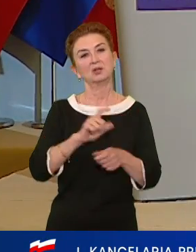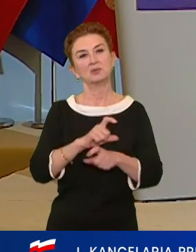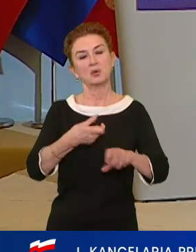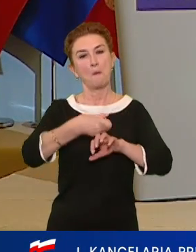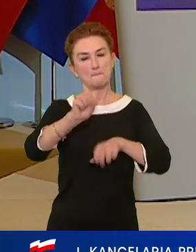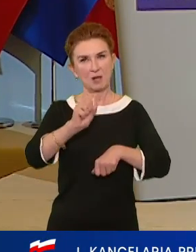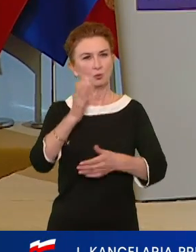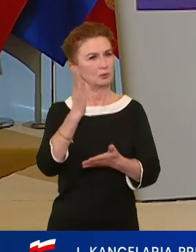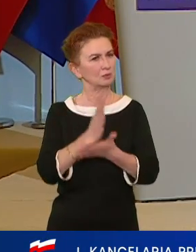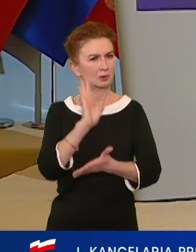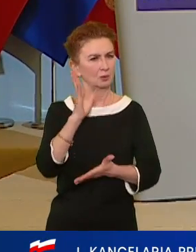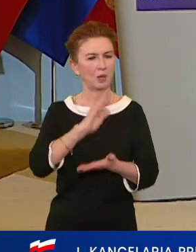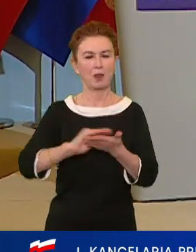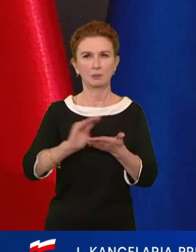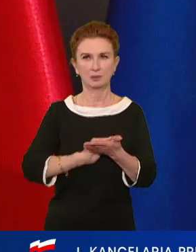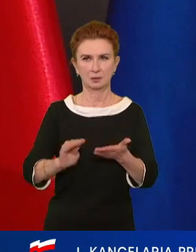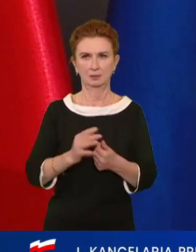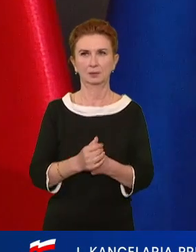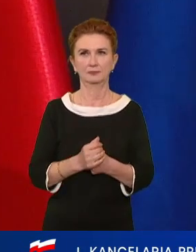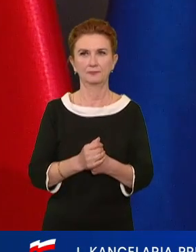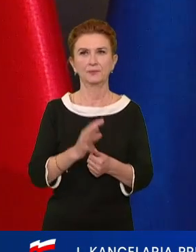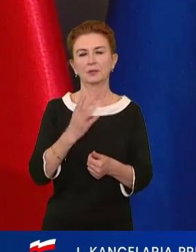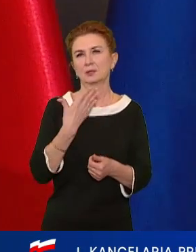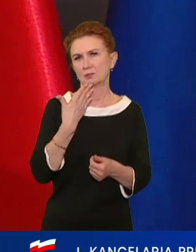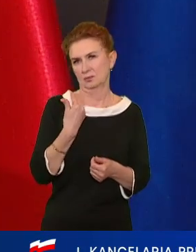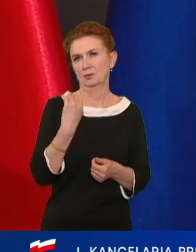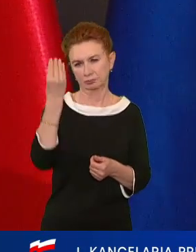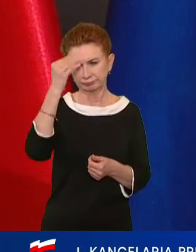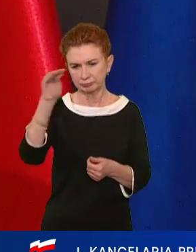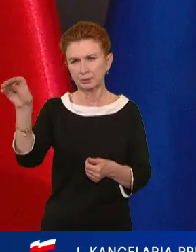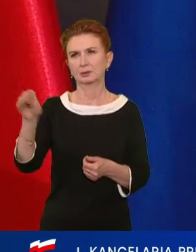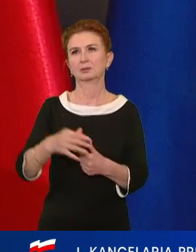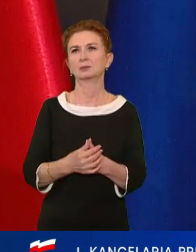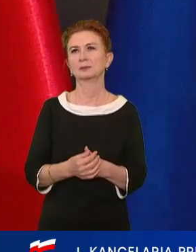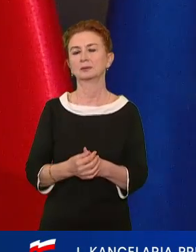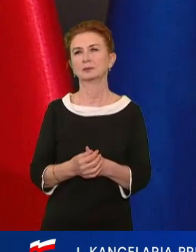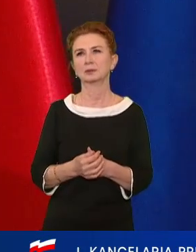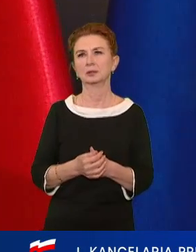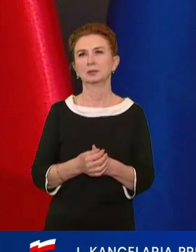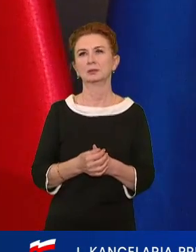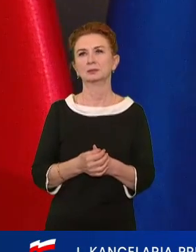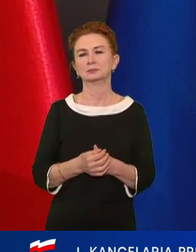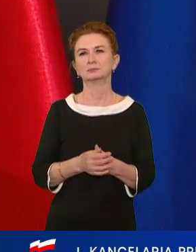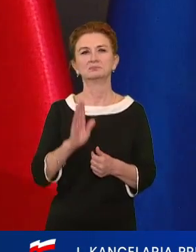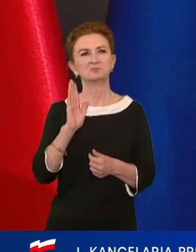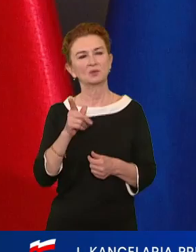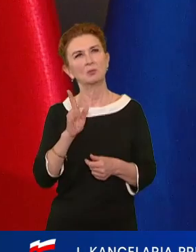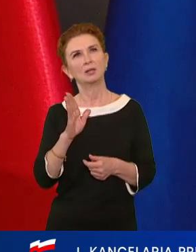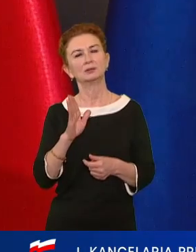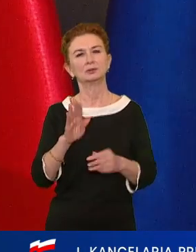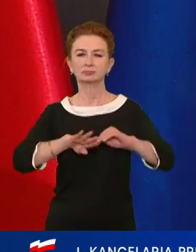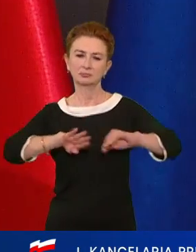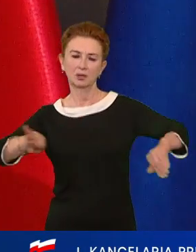będą wyłącznie pisemne tak jak myśmy zakomunikowali ten obszar będziemy komunikować